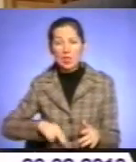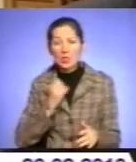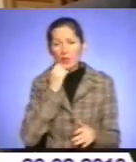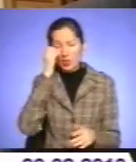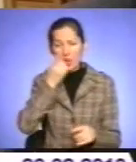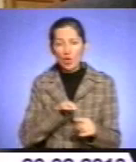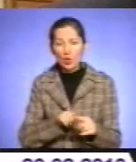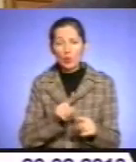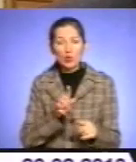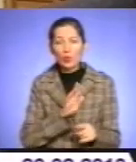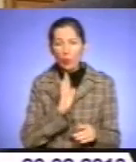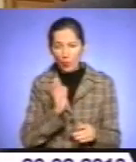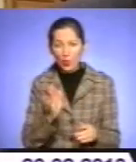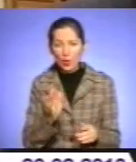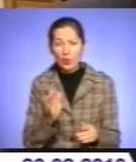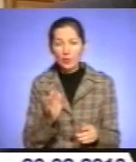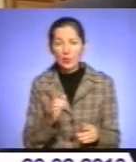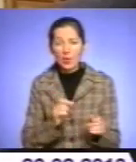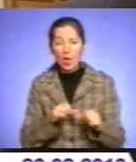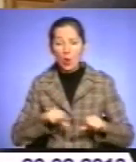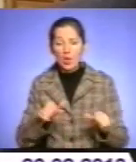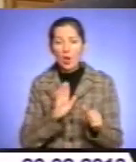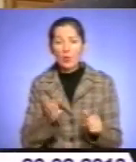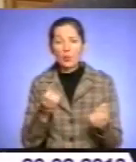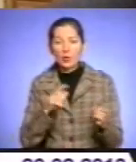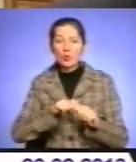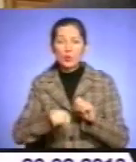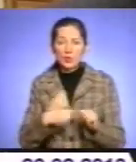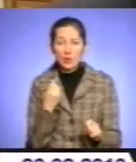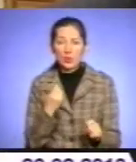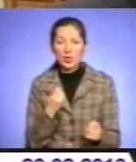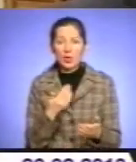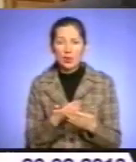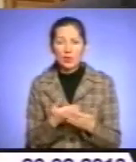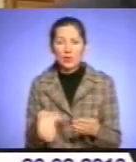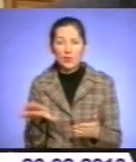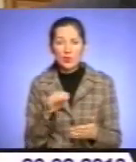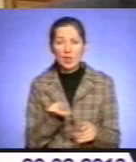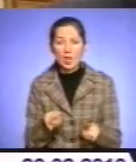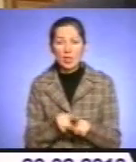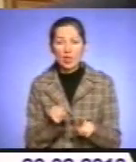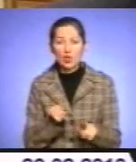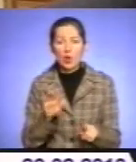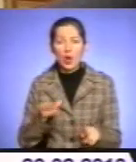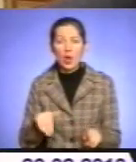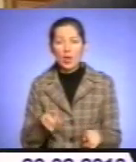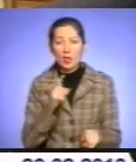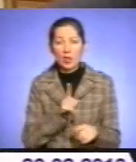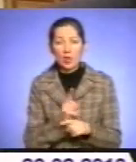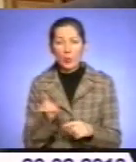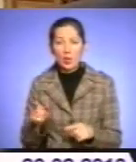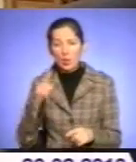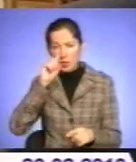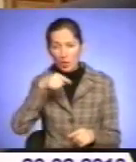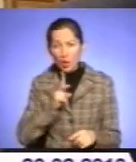тому, що відбулося, колега була просто елементарно зірвана. От і все. Так що нехай краяни знають, хто за